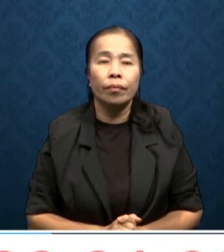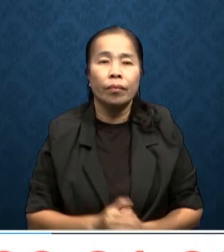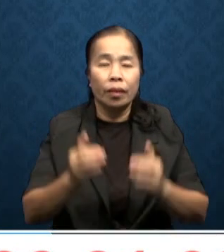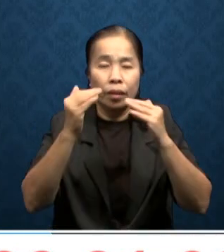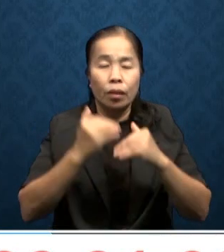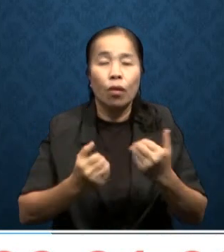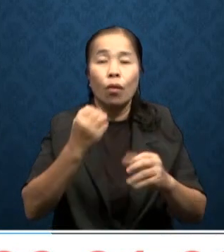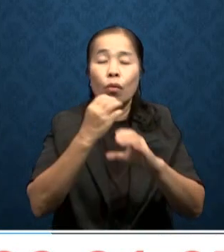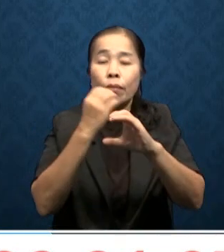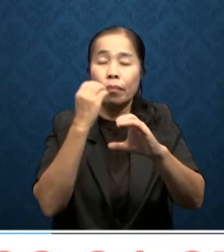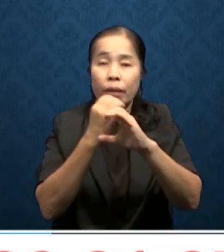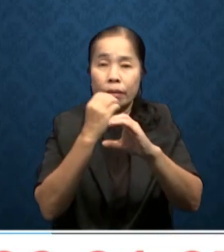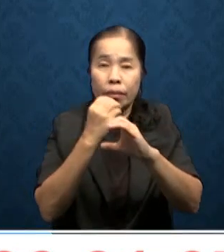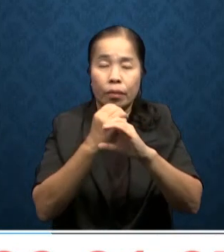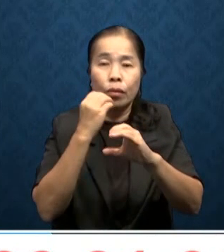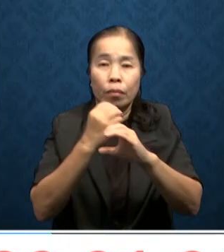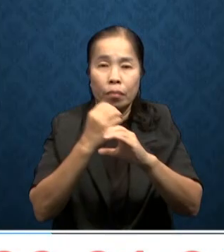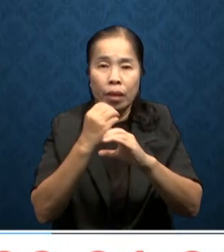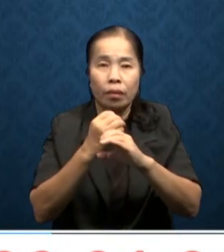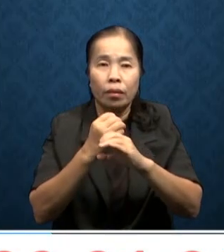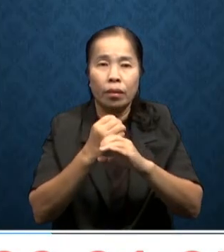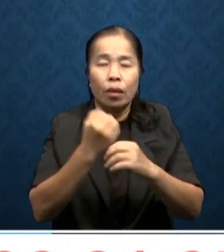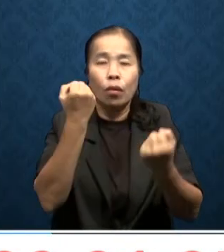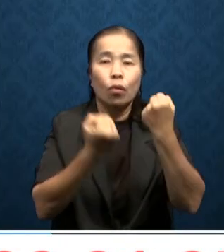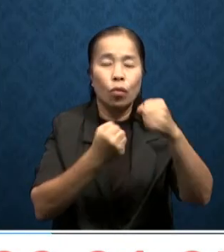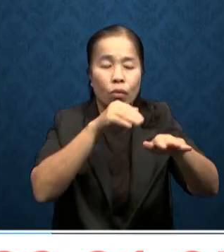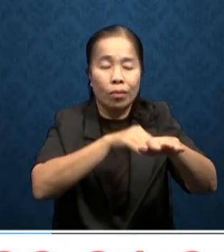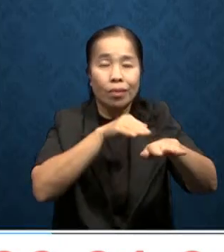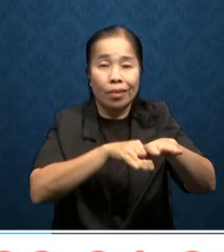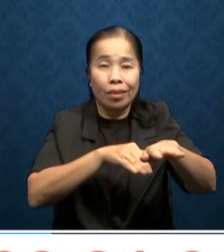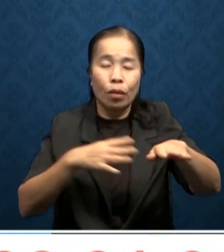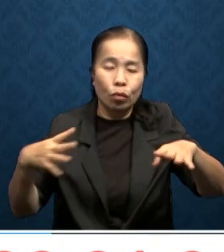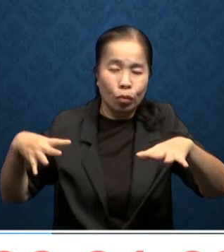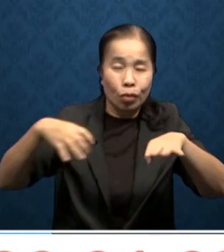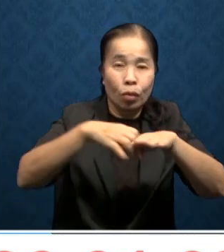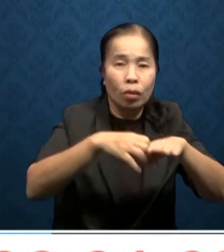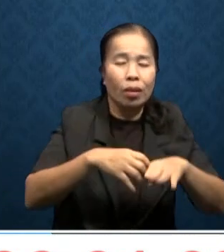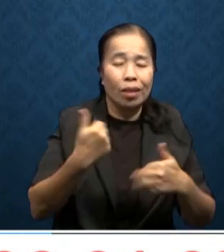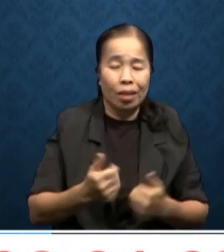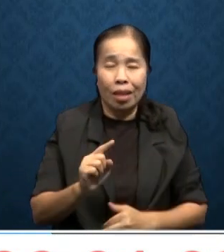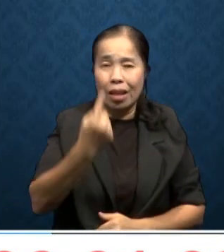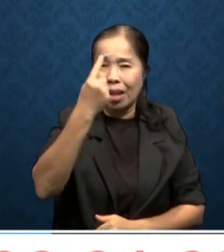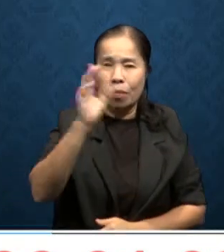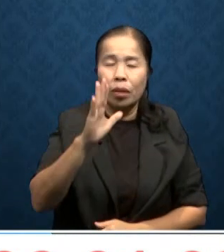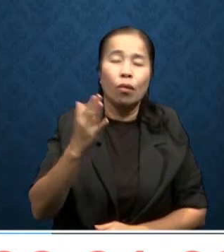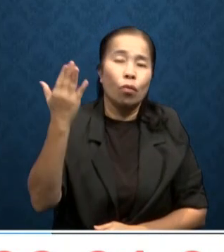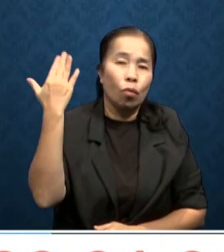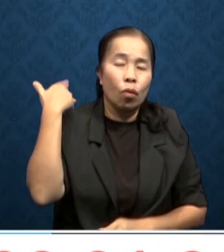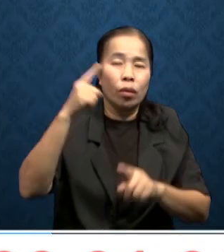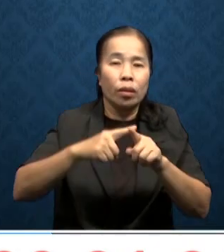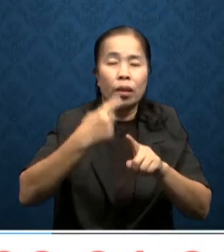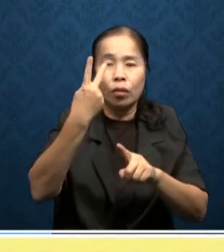ลดบัส ชน ลดพ่วง ไม่ได้เกิดเหตครั้งแรกครัเกิดเหตุ เมื่อ 11 คุฑา 1260